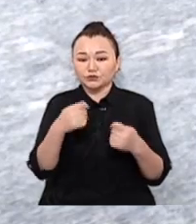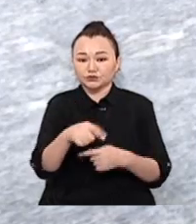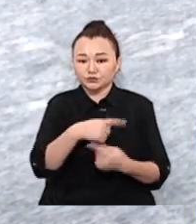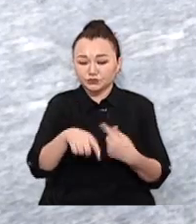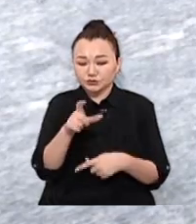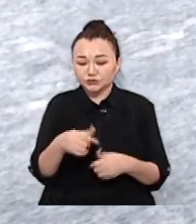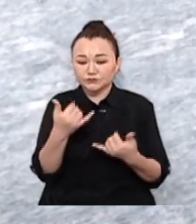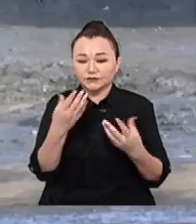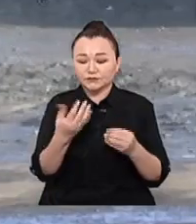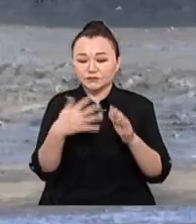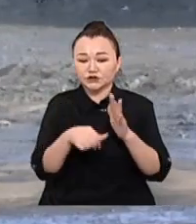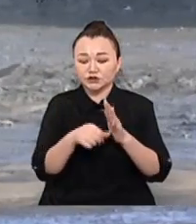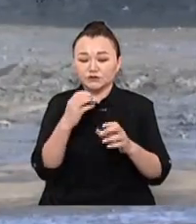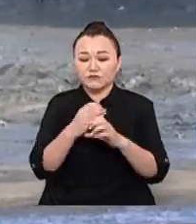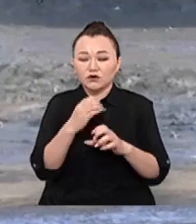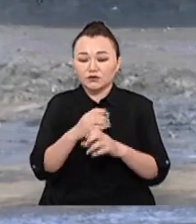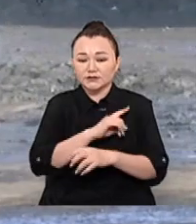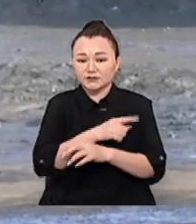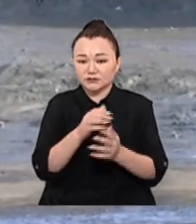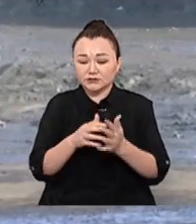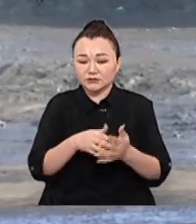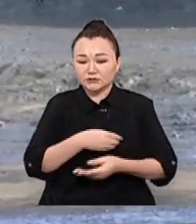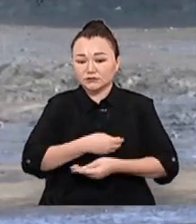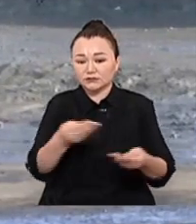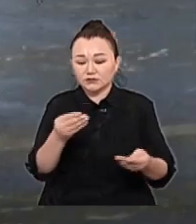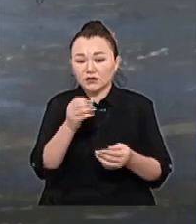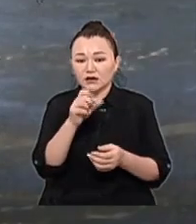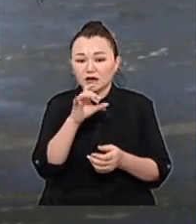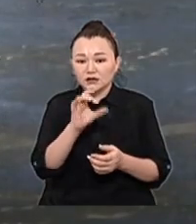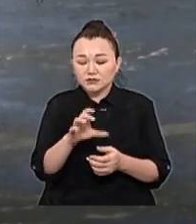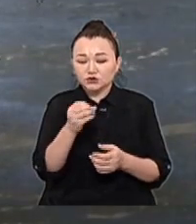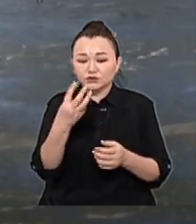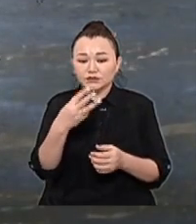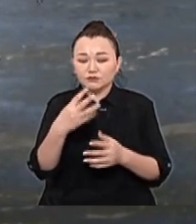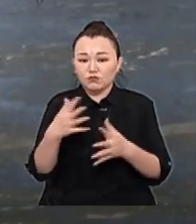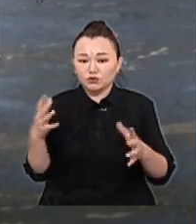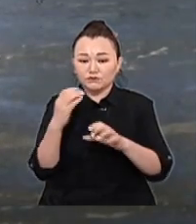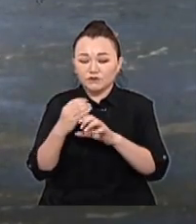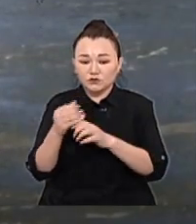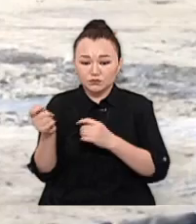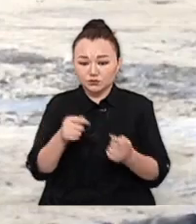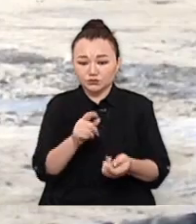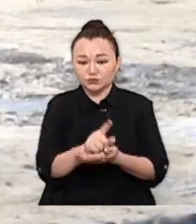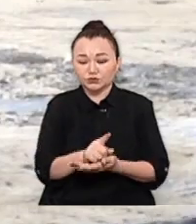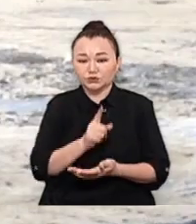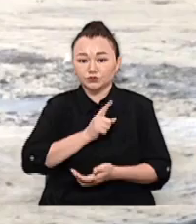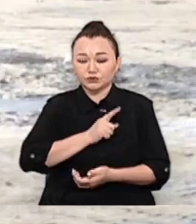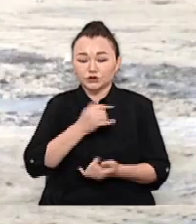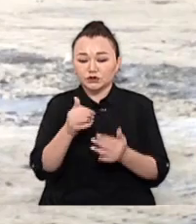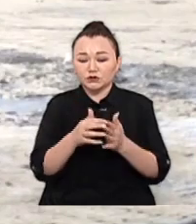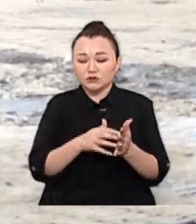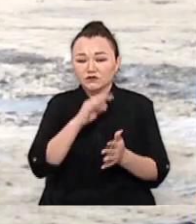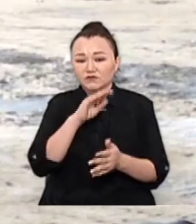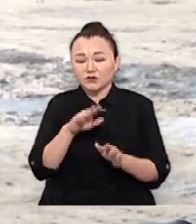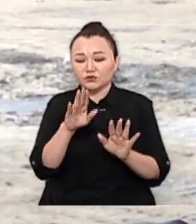бүгінге дейін 56 вагон қатты отынды арыстықтарға үлестіріпті. Тағы 30-дан астам вагон жеткізілуі тиіс дейді. Көмір жеткілікті